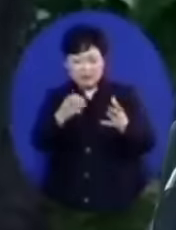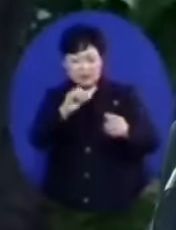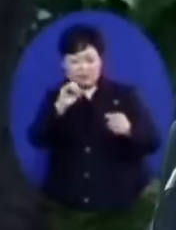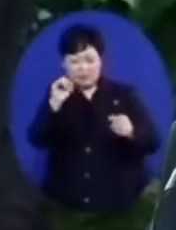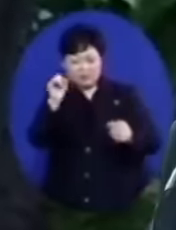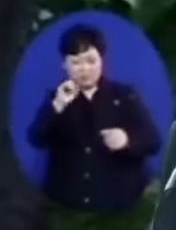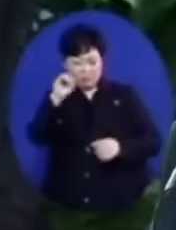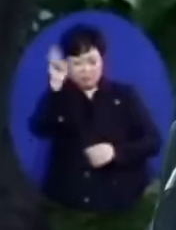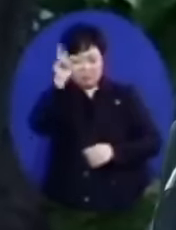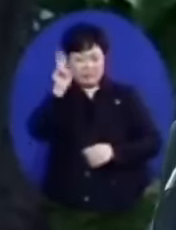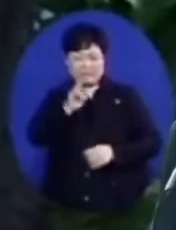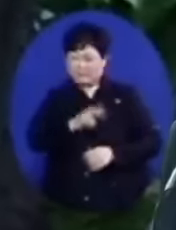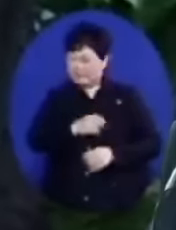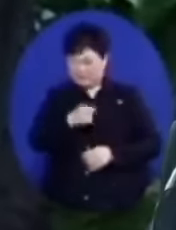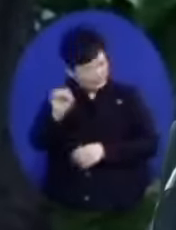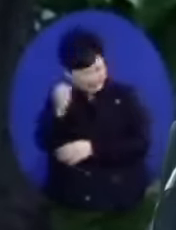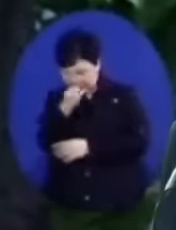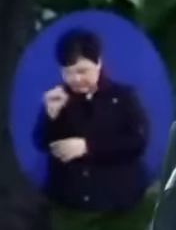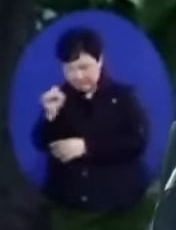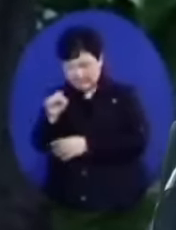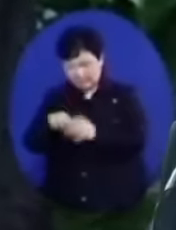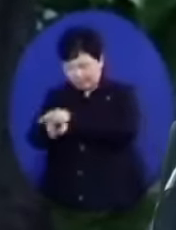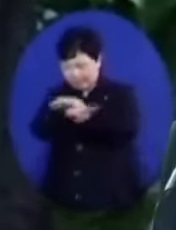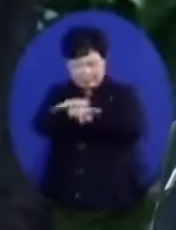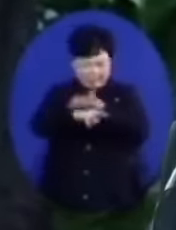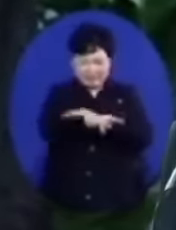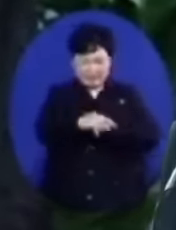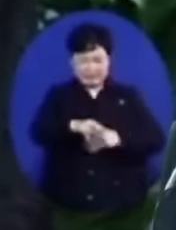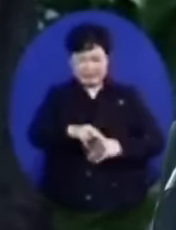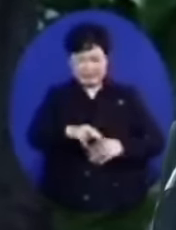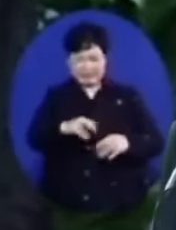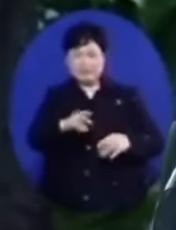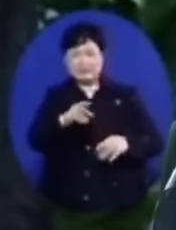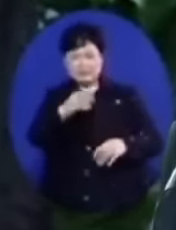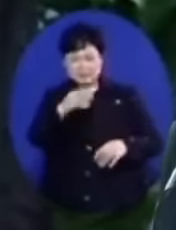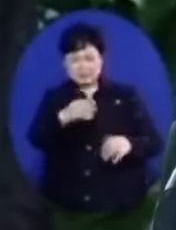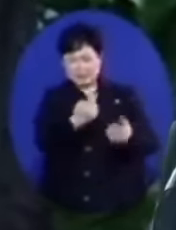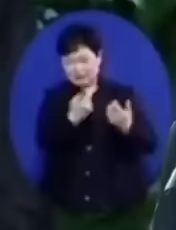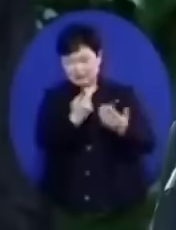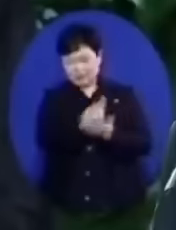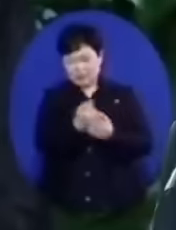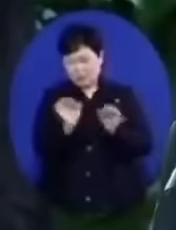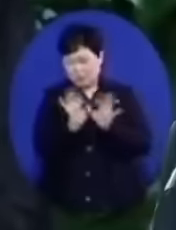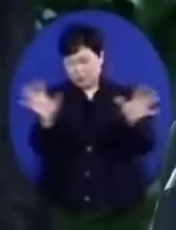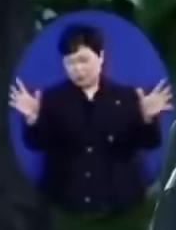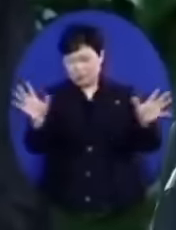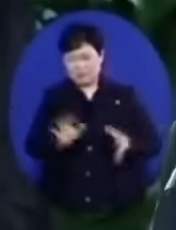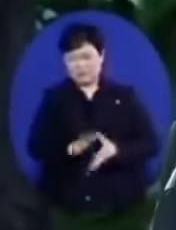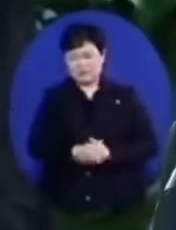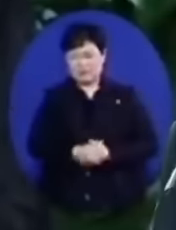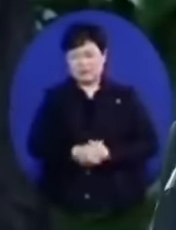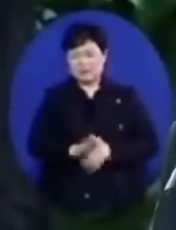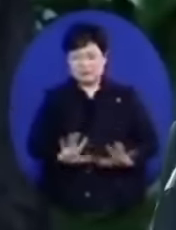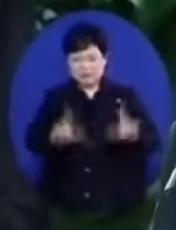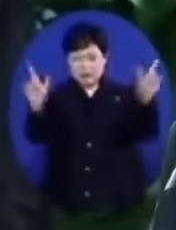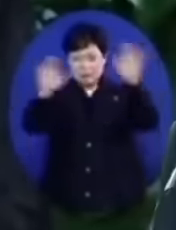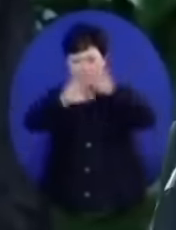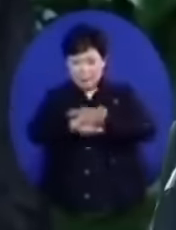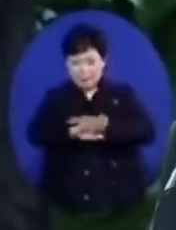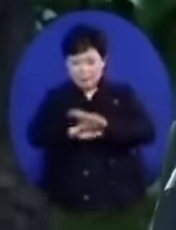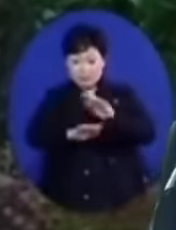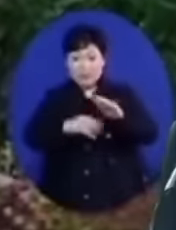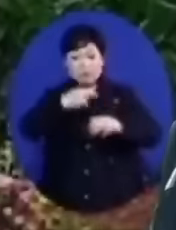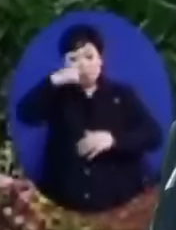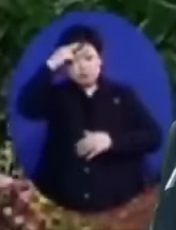사람들마다 고개를 쥐고 에이 괜히 왔다 그러고 떠났습니다. 그날 밤 양조장 주인은